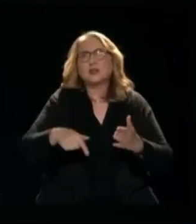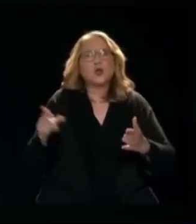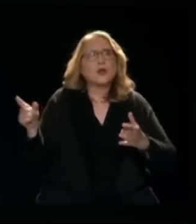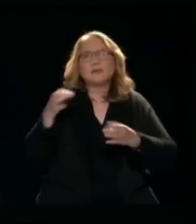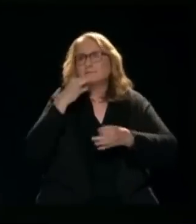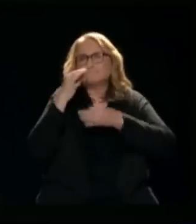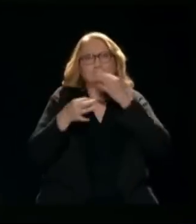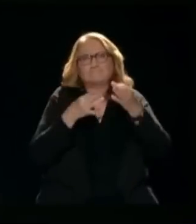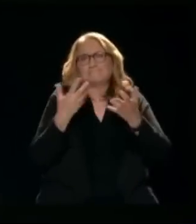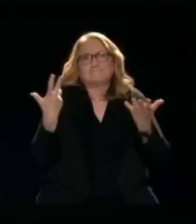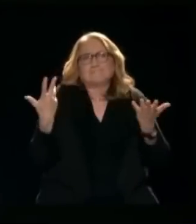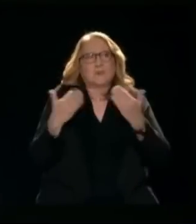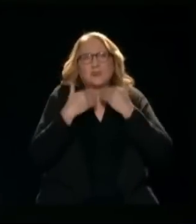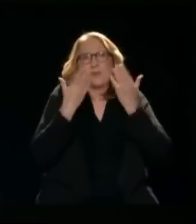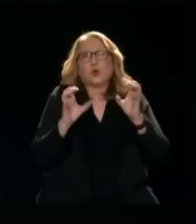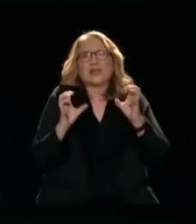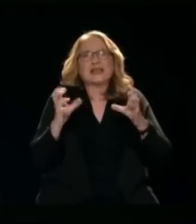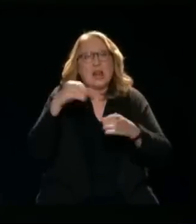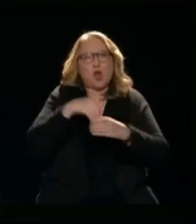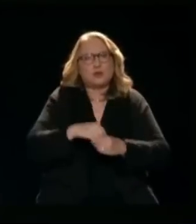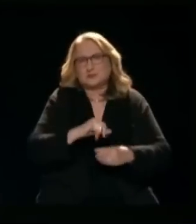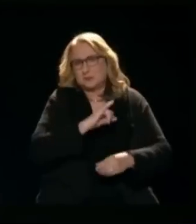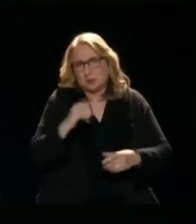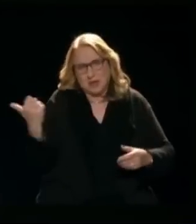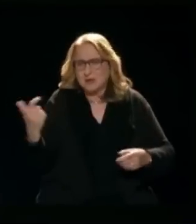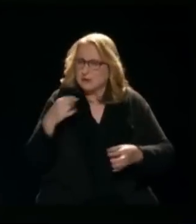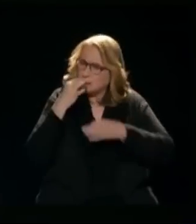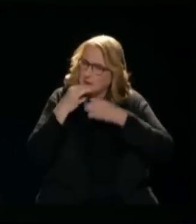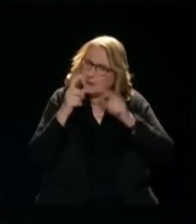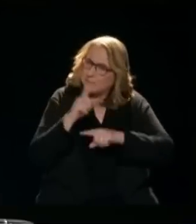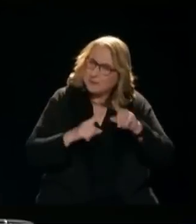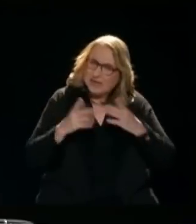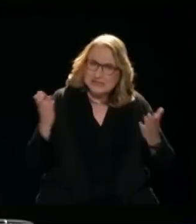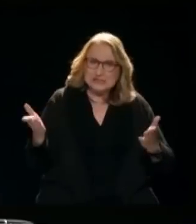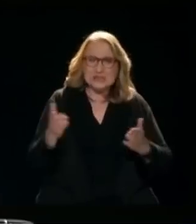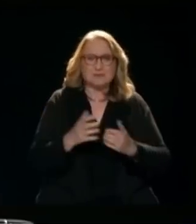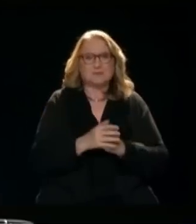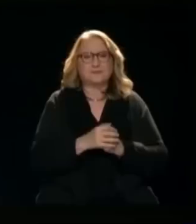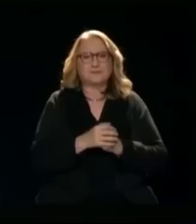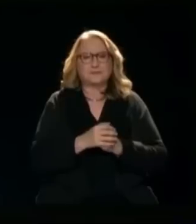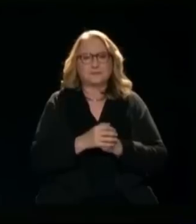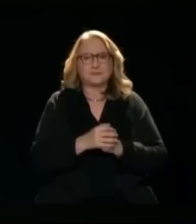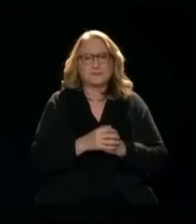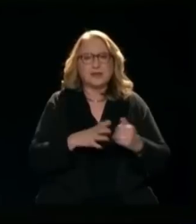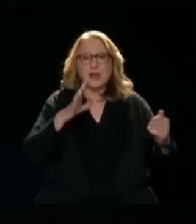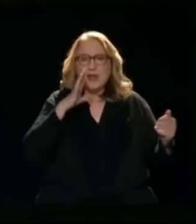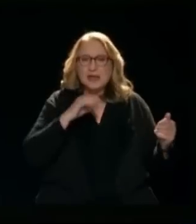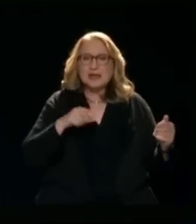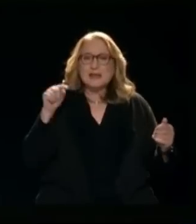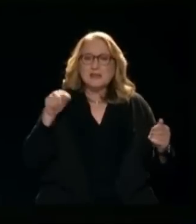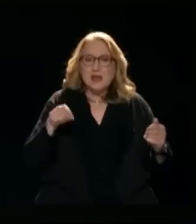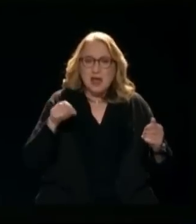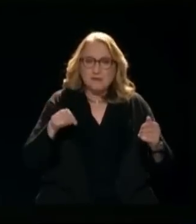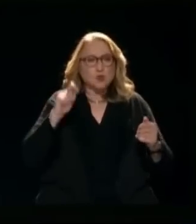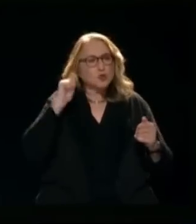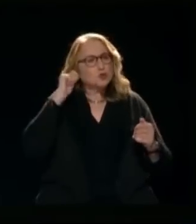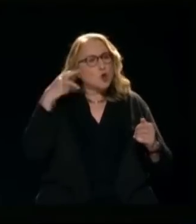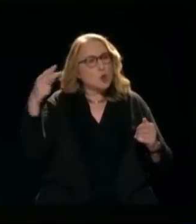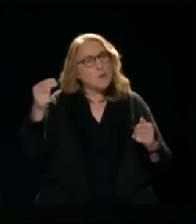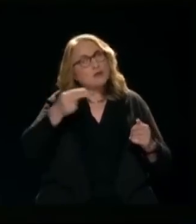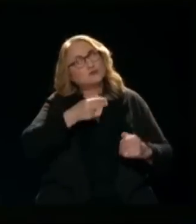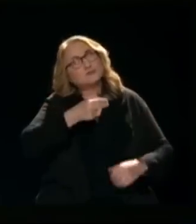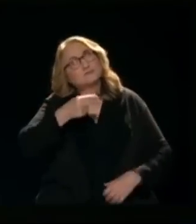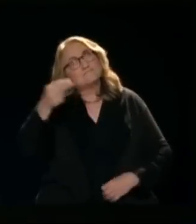μηνύματά σας. Mm-hmm. Να πείτε λοιπόν ποιοι είστε στο ενιαίο Παλαϊκό Μέτωπο. Έχει συνδεθεί αλήθεια με το ονοματεπώνυμό σας. Μοιάζει